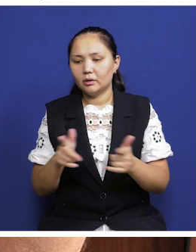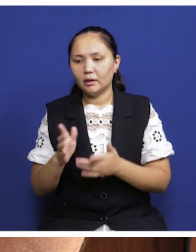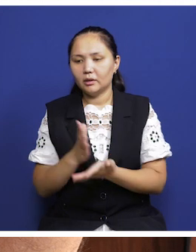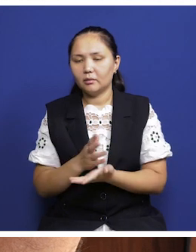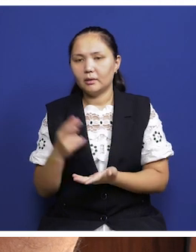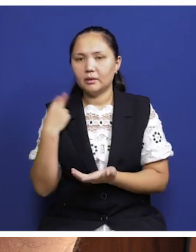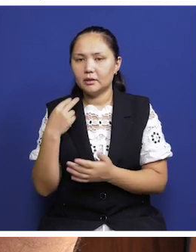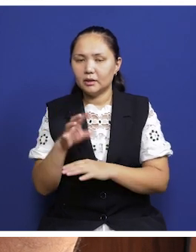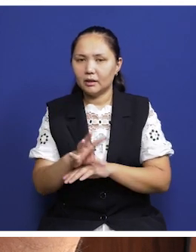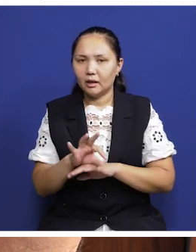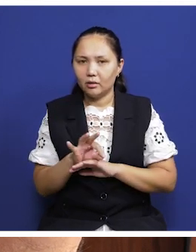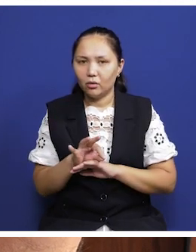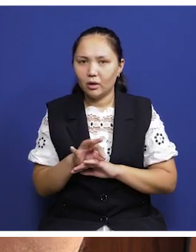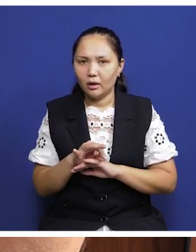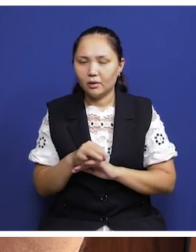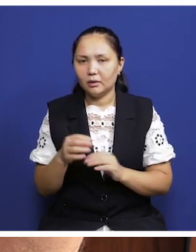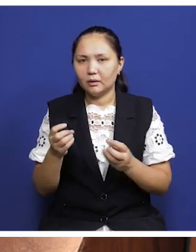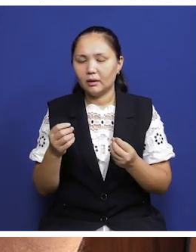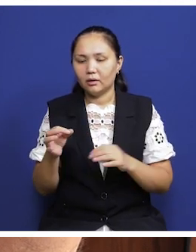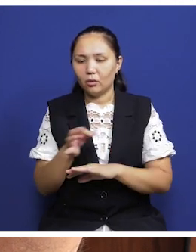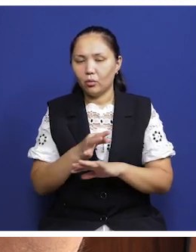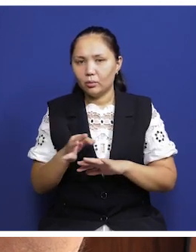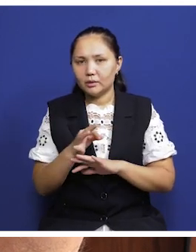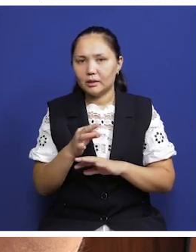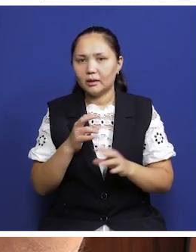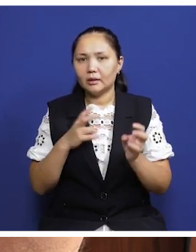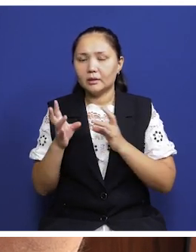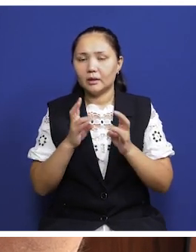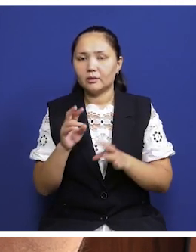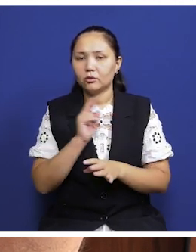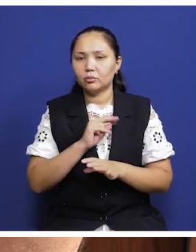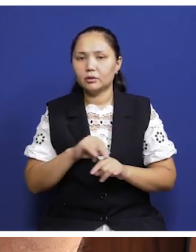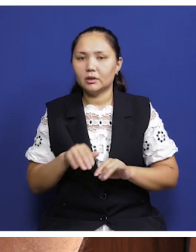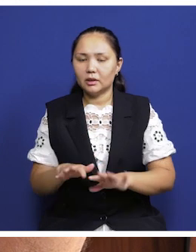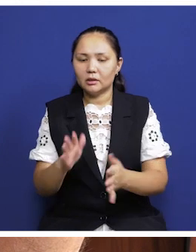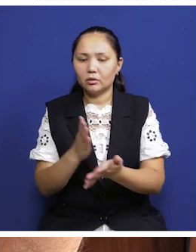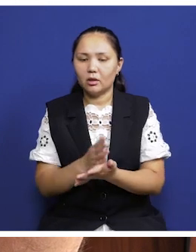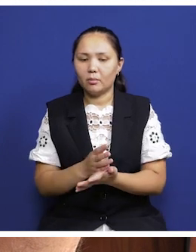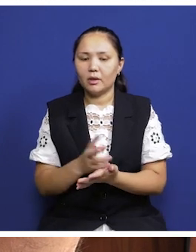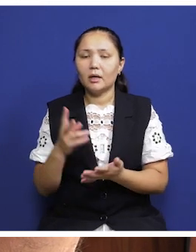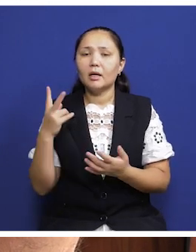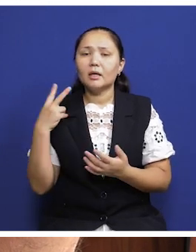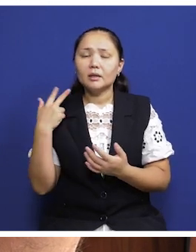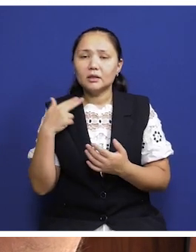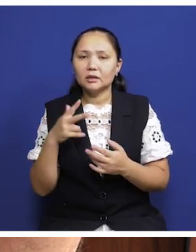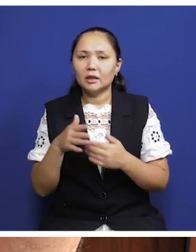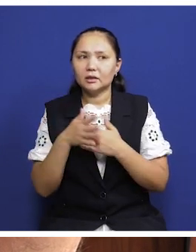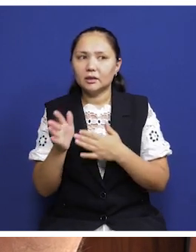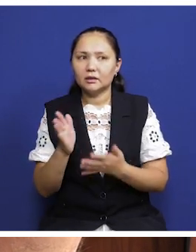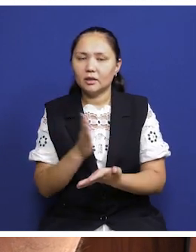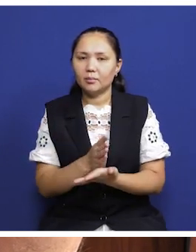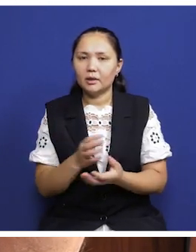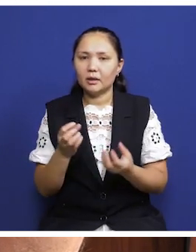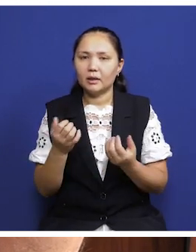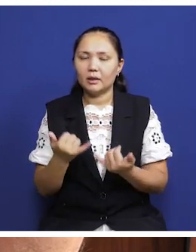несиені алуға. Тағы да алдыда жаңа түсіндірме жұмыстарын жасап жатырмыз. Жаңағы шаштараз шам деген кісілер шығып жатыр.